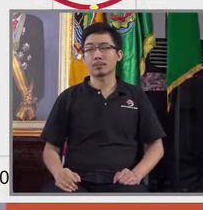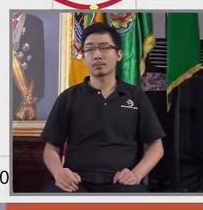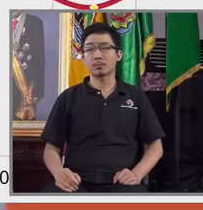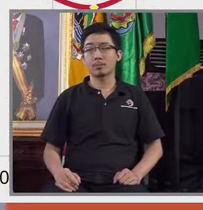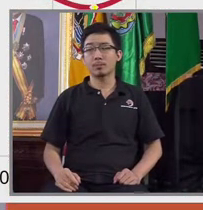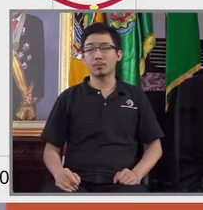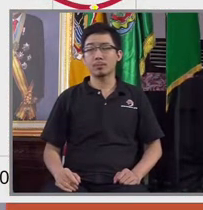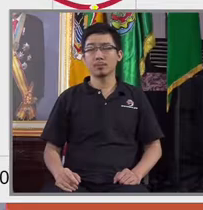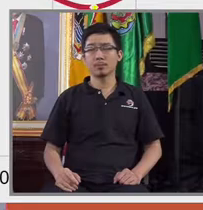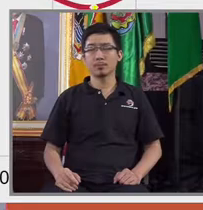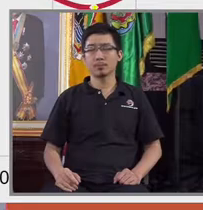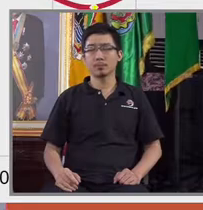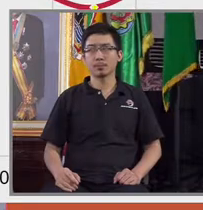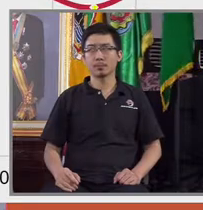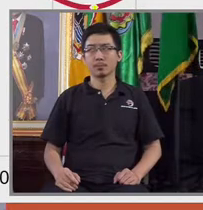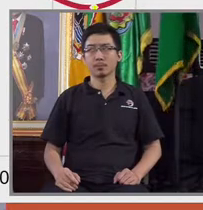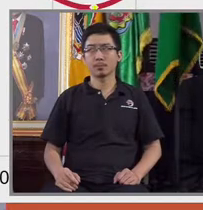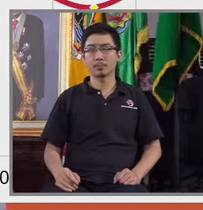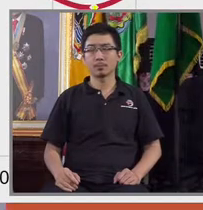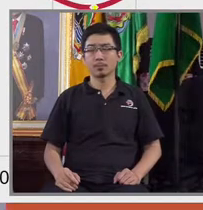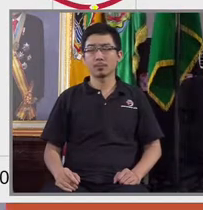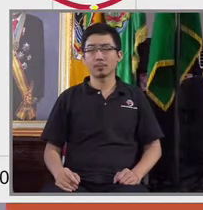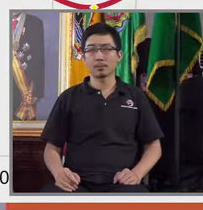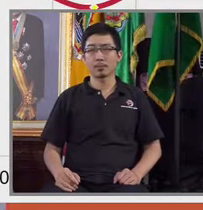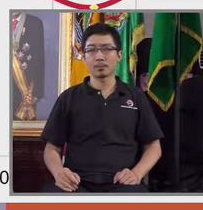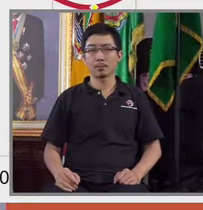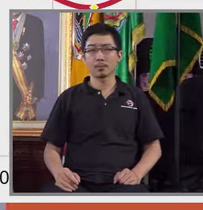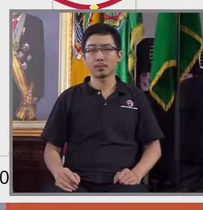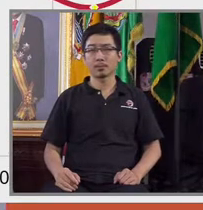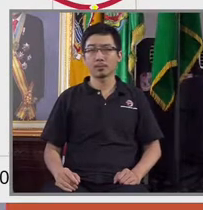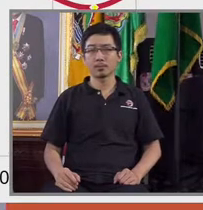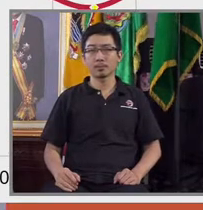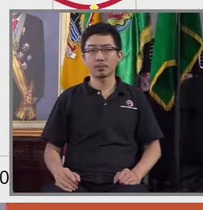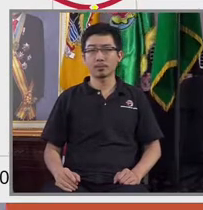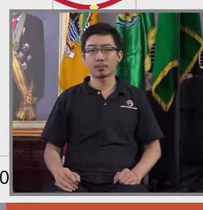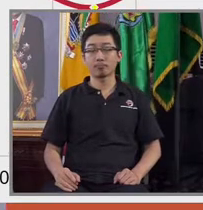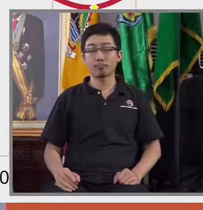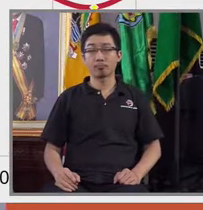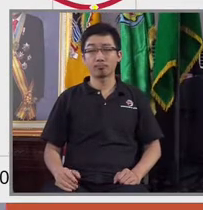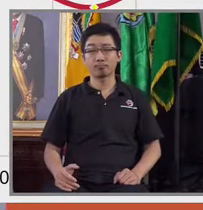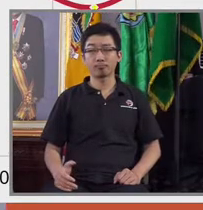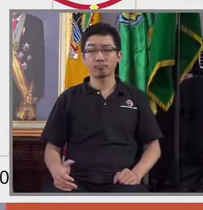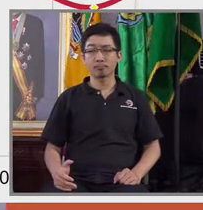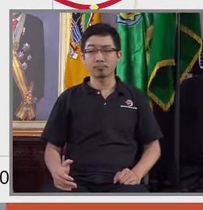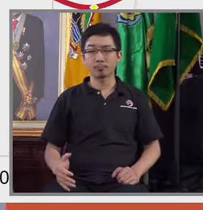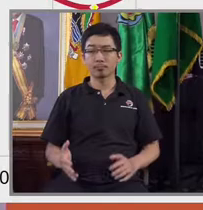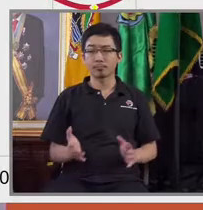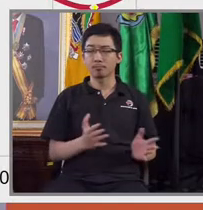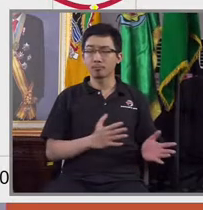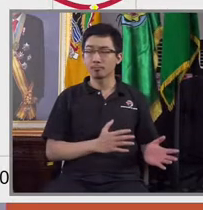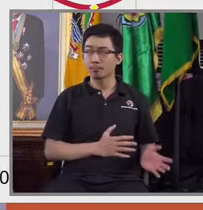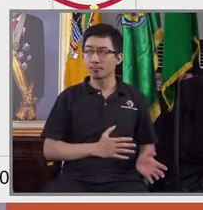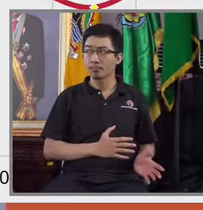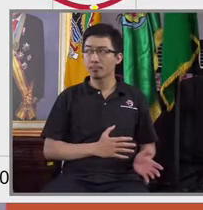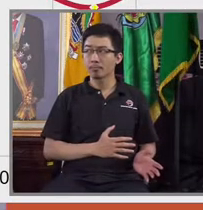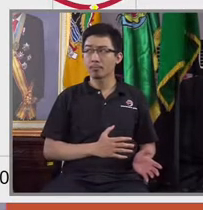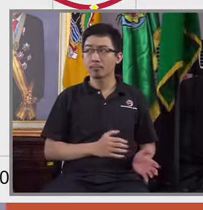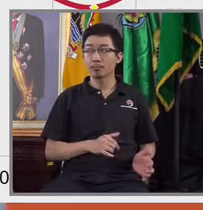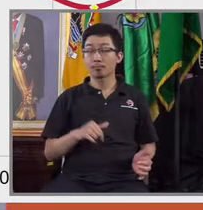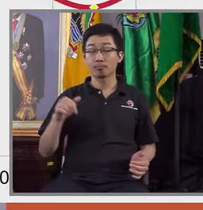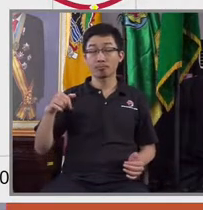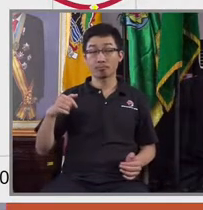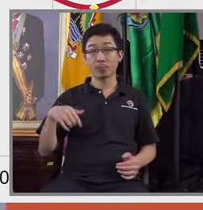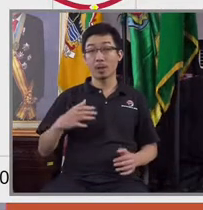SMA atau sederajat bisa edisi lain yaitu kami membangun